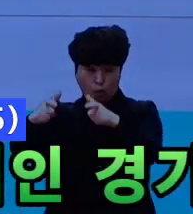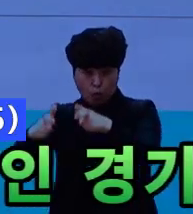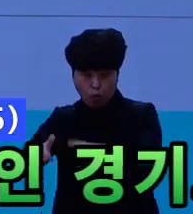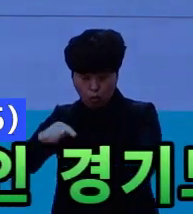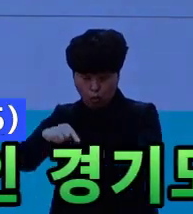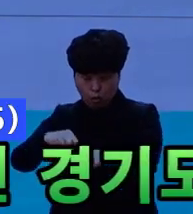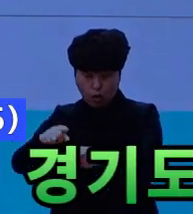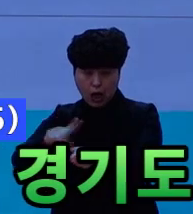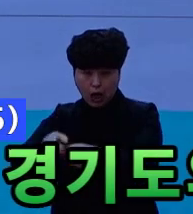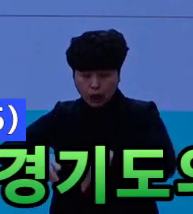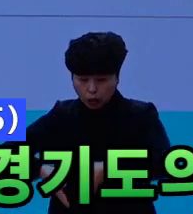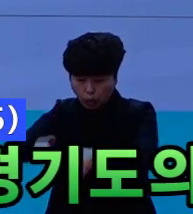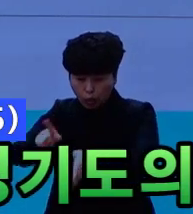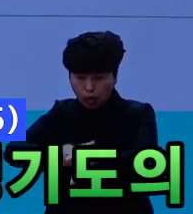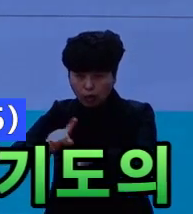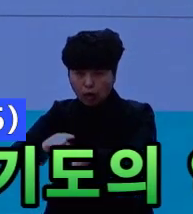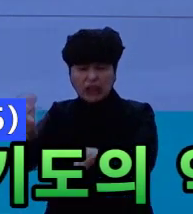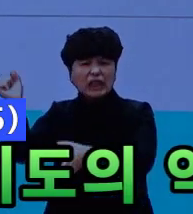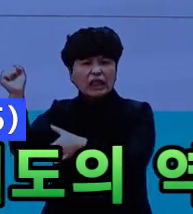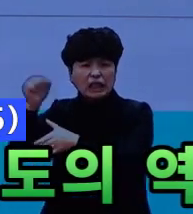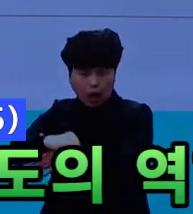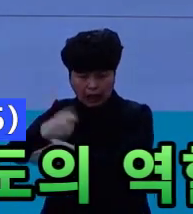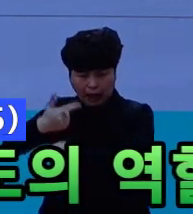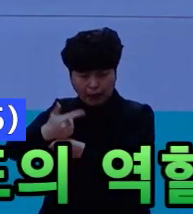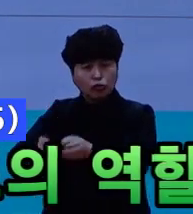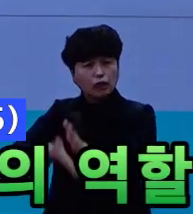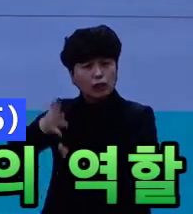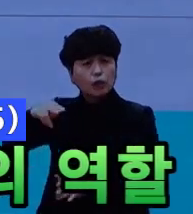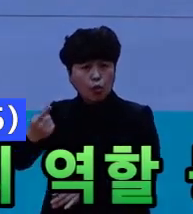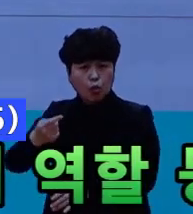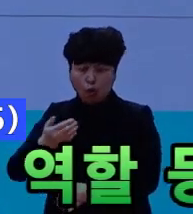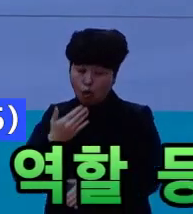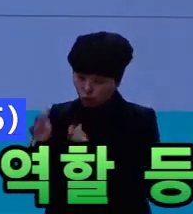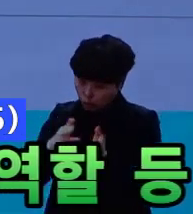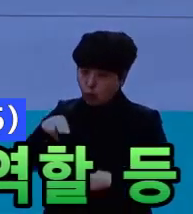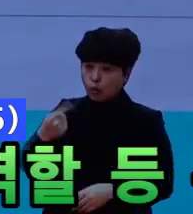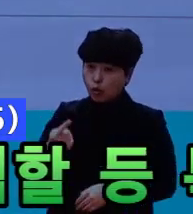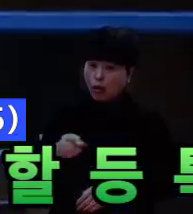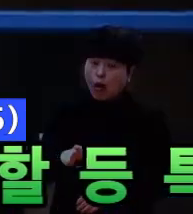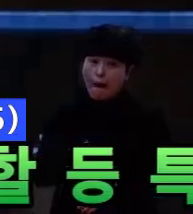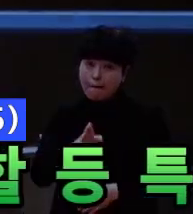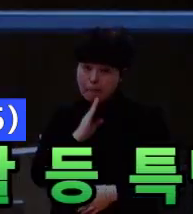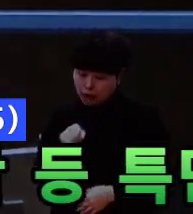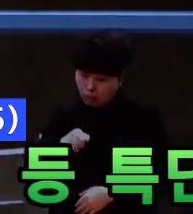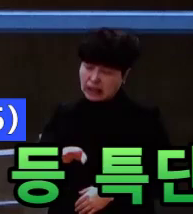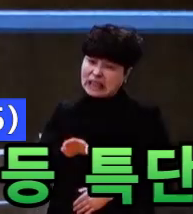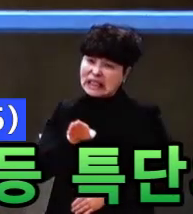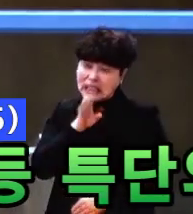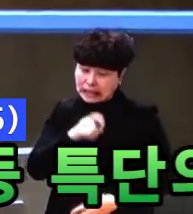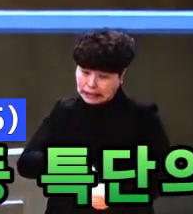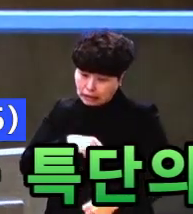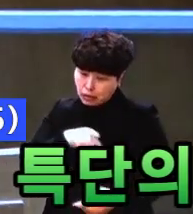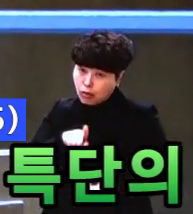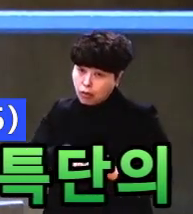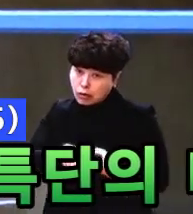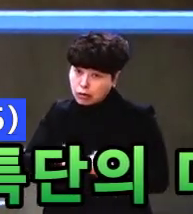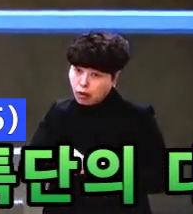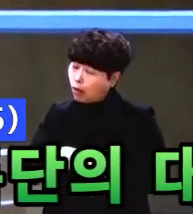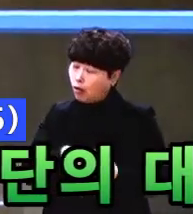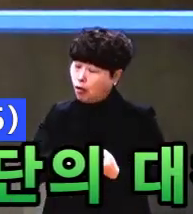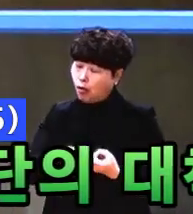도로 인허권을 가진 남양주시도 심지어 경기도조차 제대로 사실관계 파악이 되어 있지